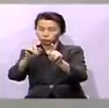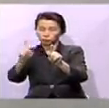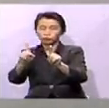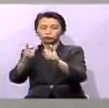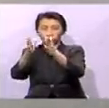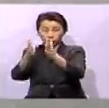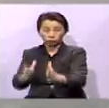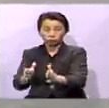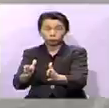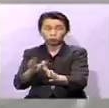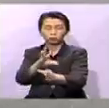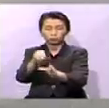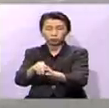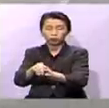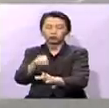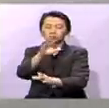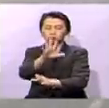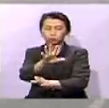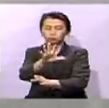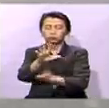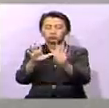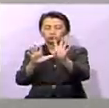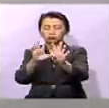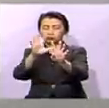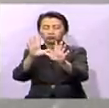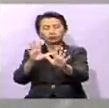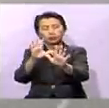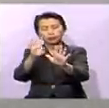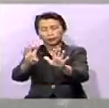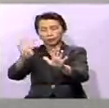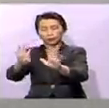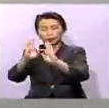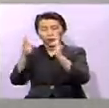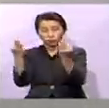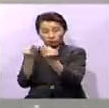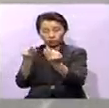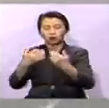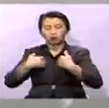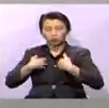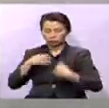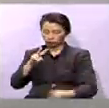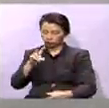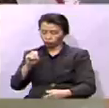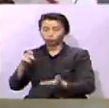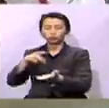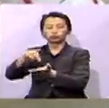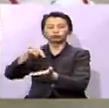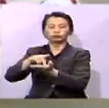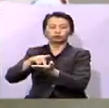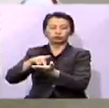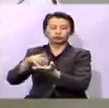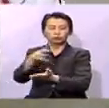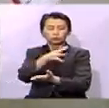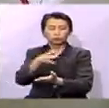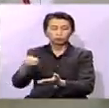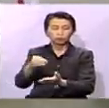1,571 penduduk melibatkan 544 keluarga yang ditempatkan di 20 buah pusat pemindahan.